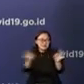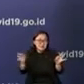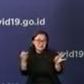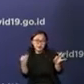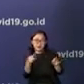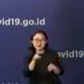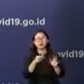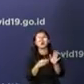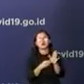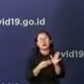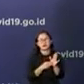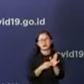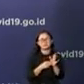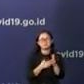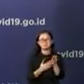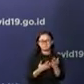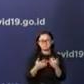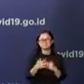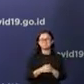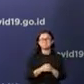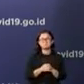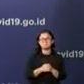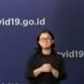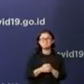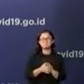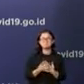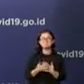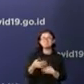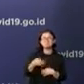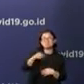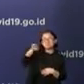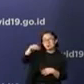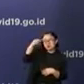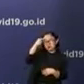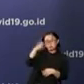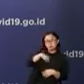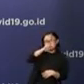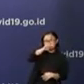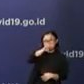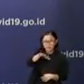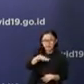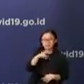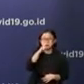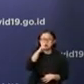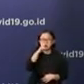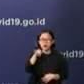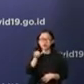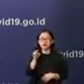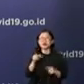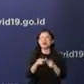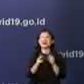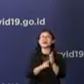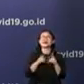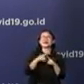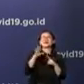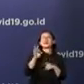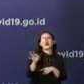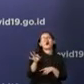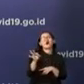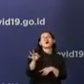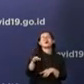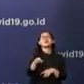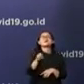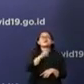sakit kutipan resmi dari juru bicara pemerintah untuk penanganan virus Corona Bapak dokter Rachmat Yulianto yang